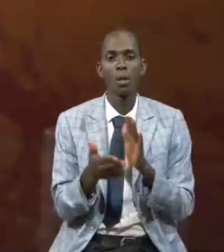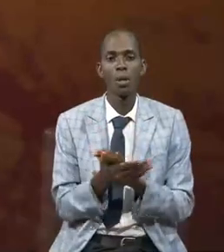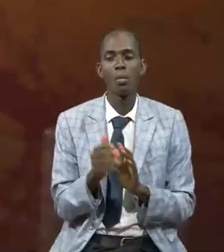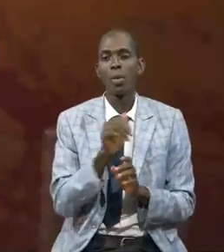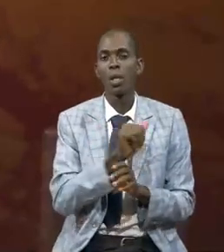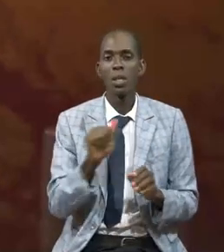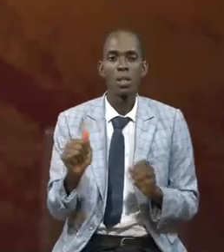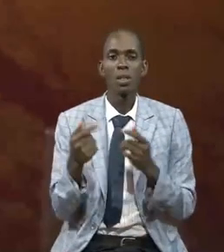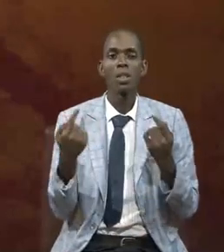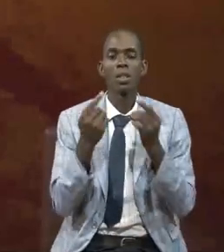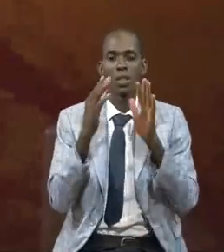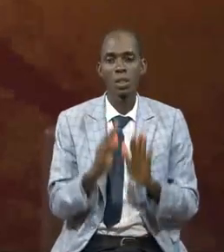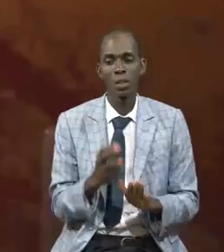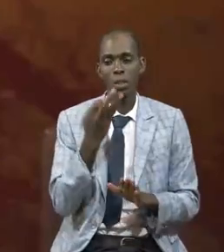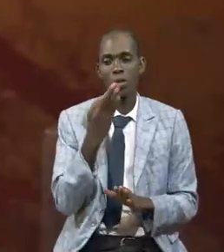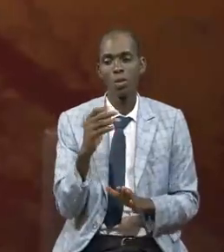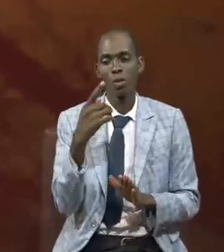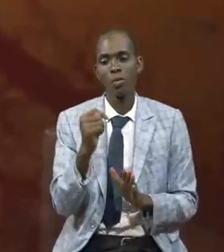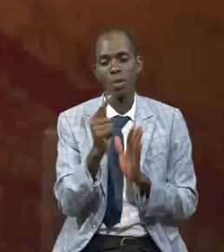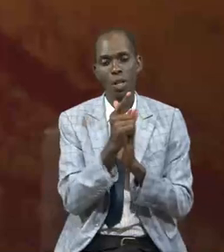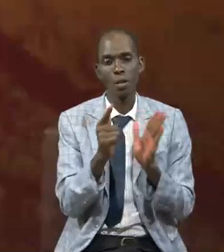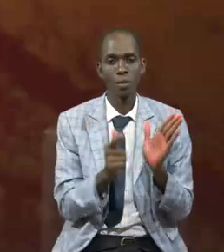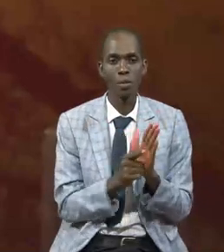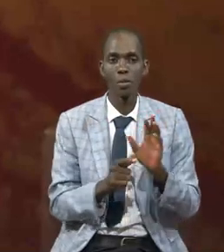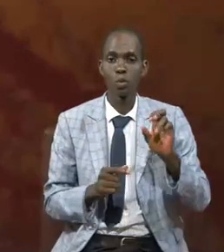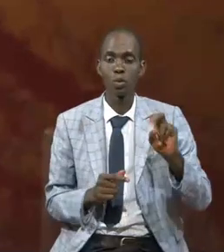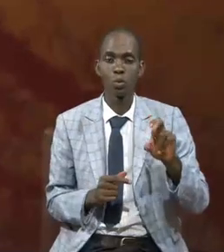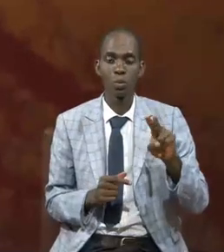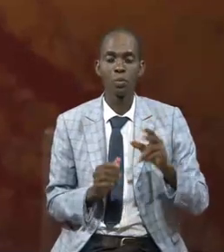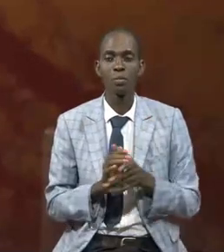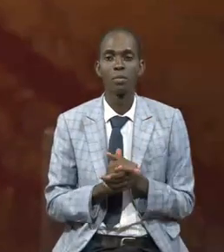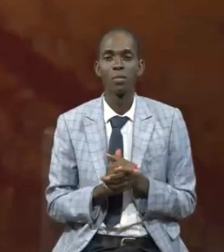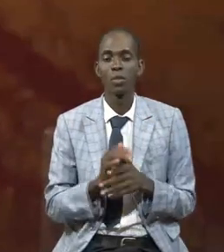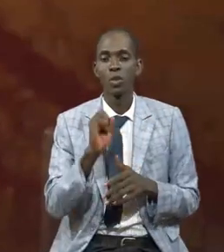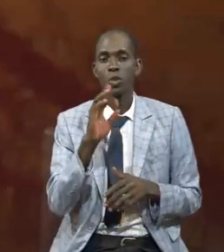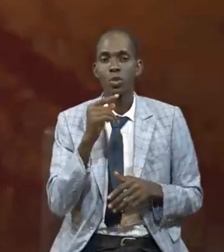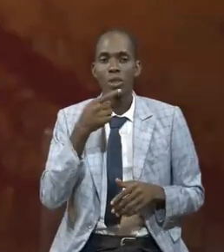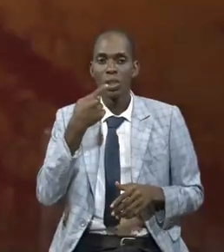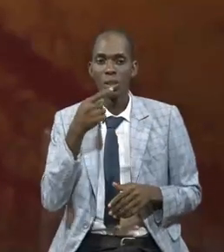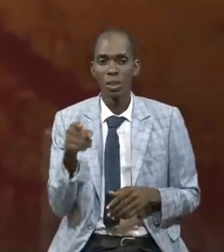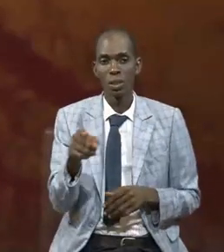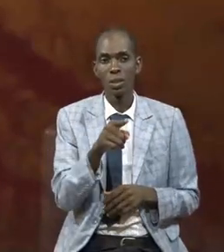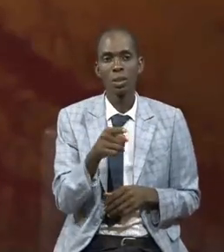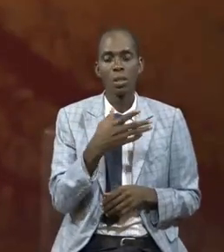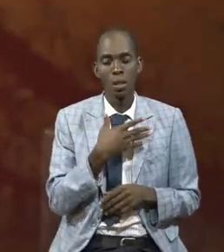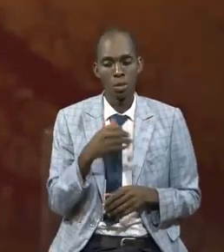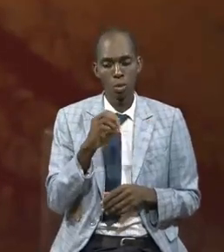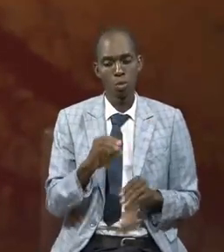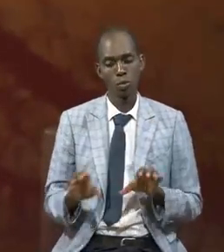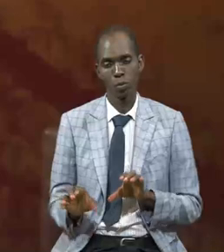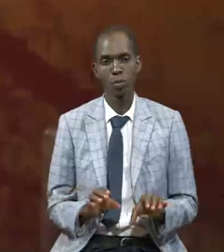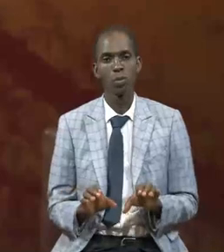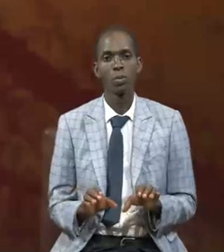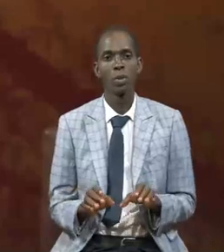tu deviens transgresseur de la loi. Verset 12. Parlez et